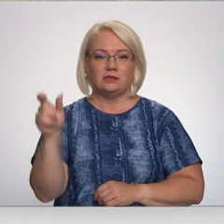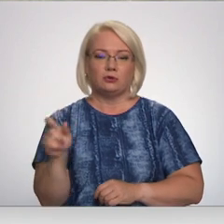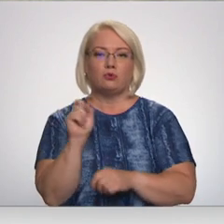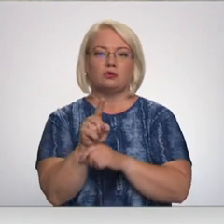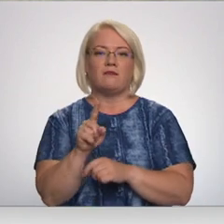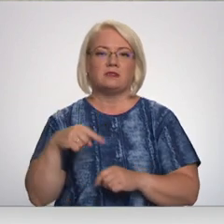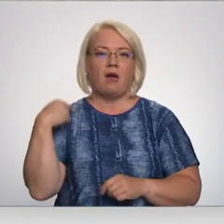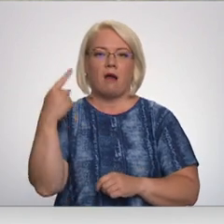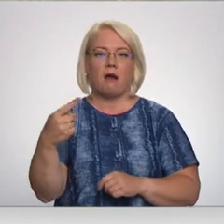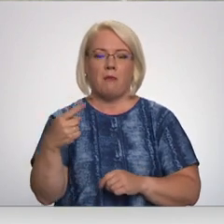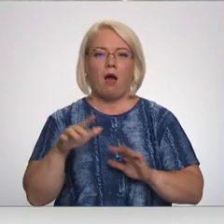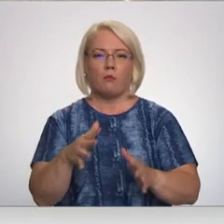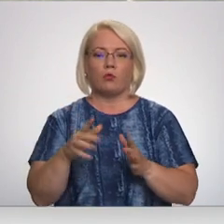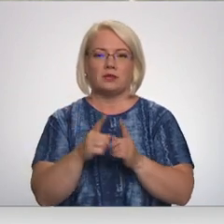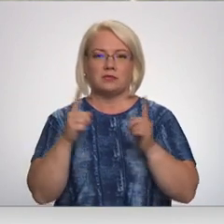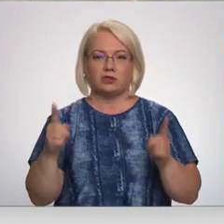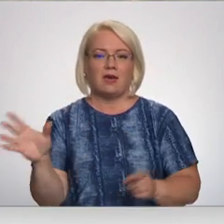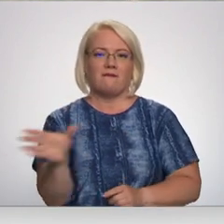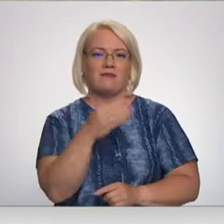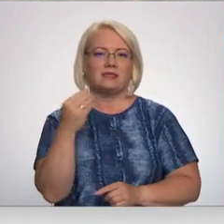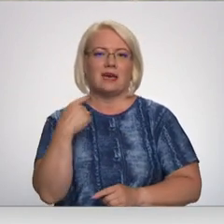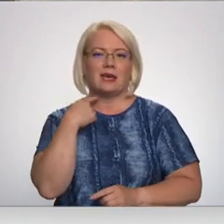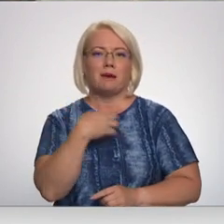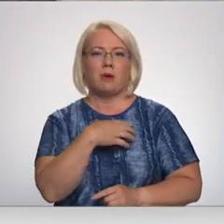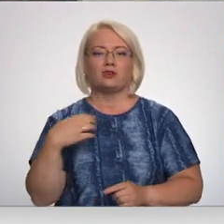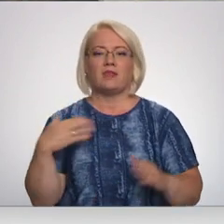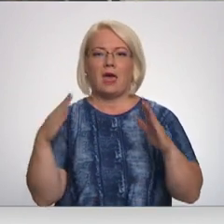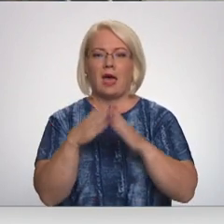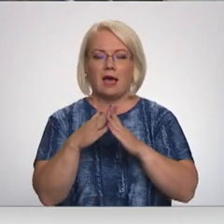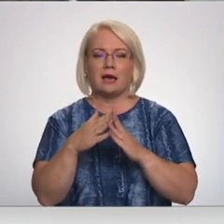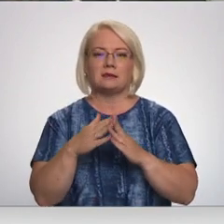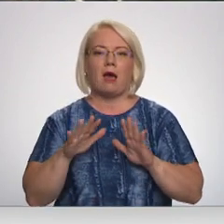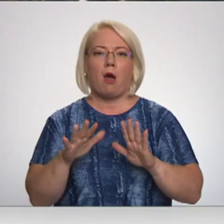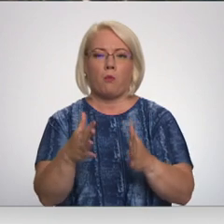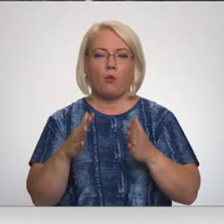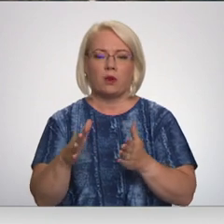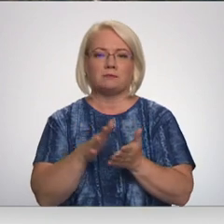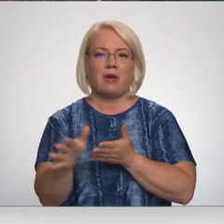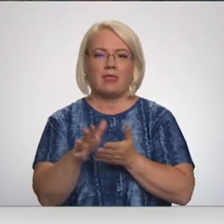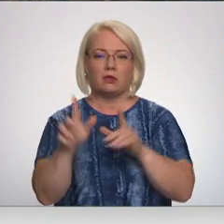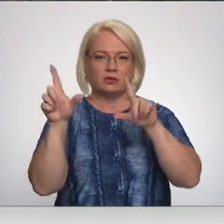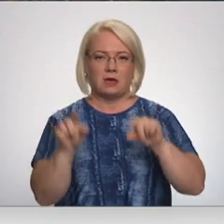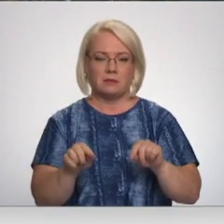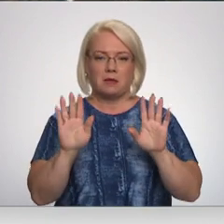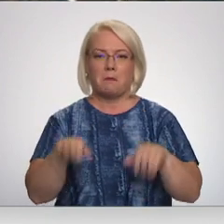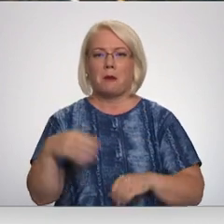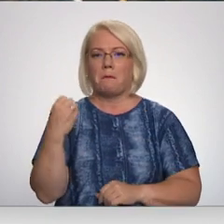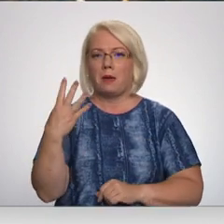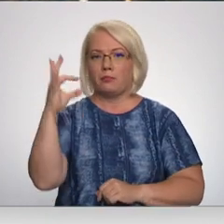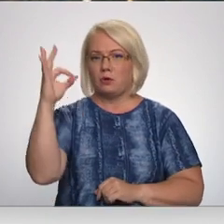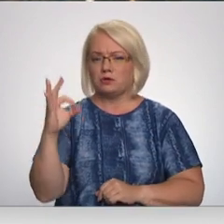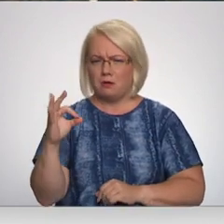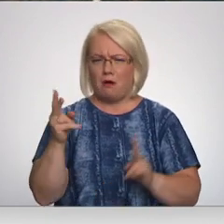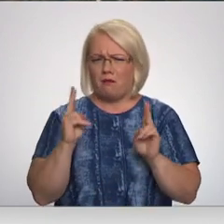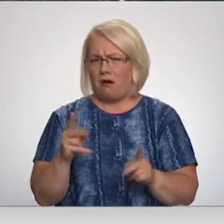apkuras sezonā visās Rīgas pašvaldības iestāžu ēkās siltumenerģijas patēriņu samazināt par vismaz 15%. Kā